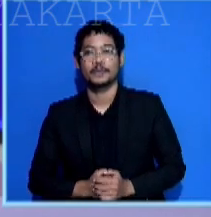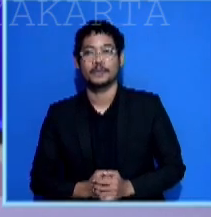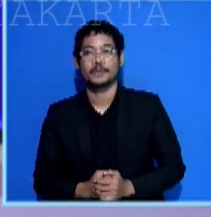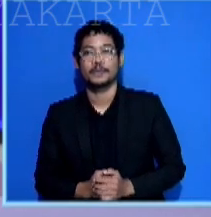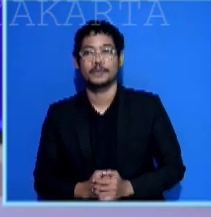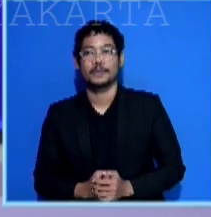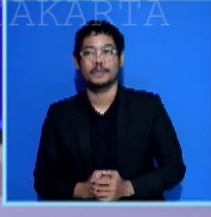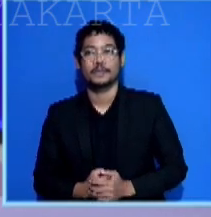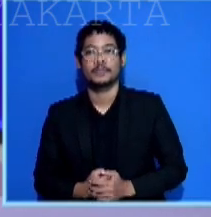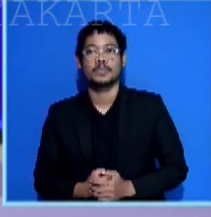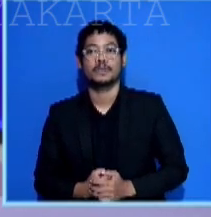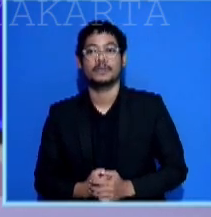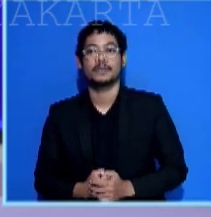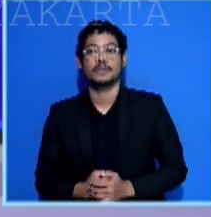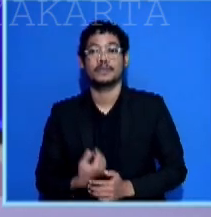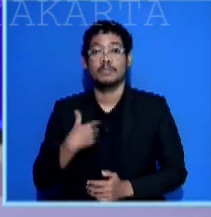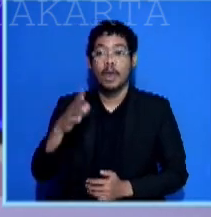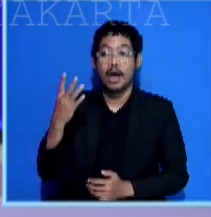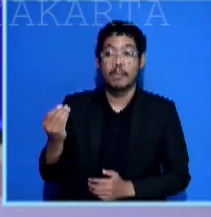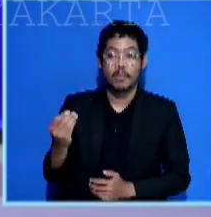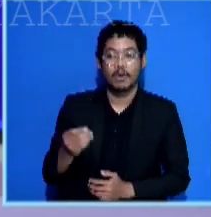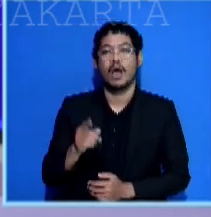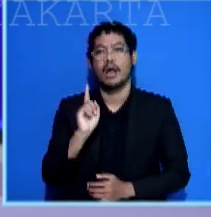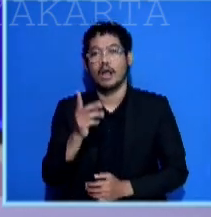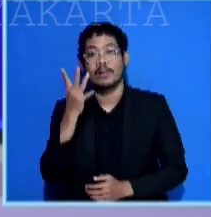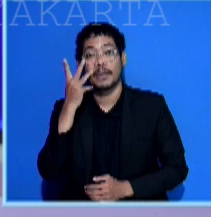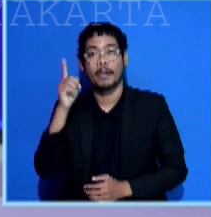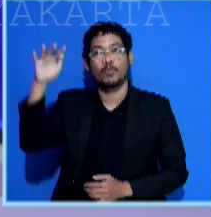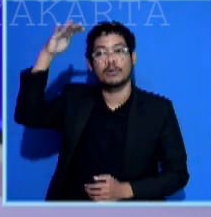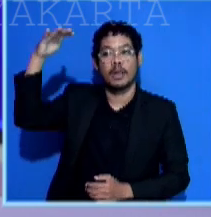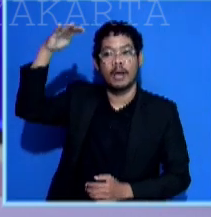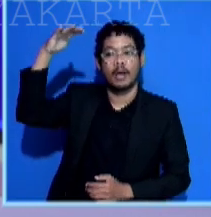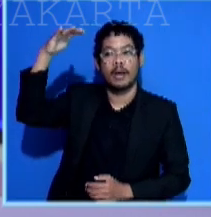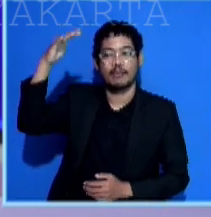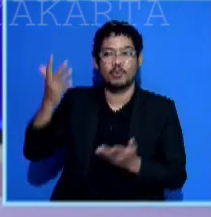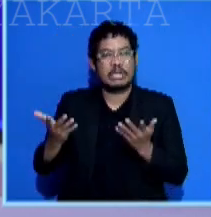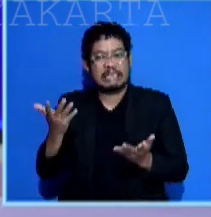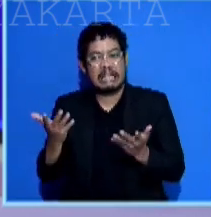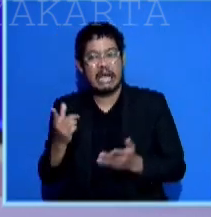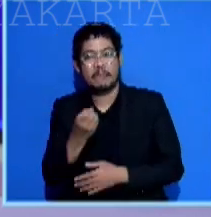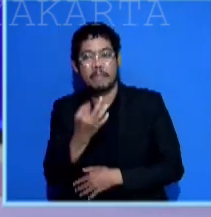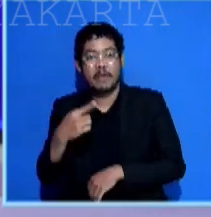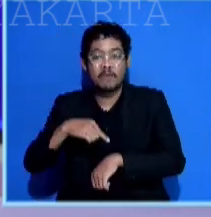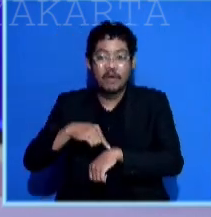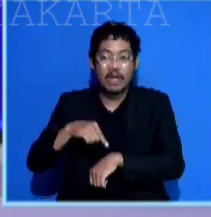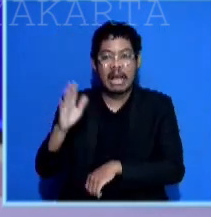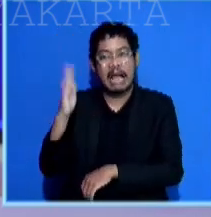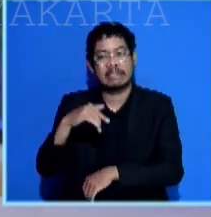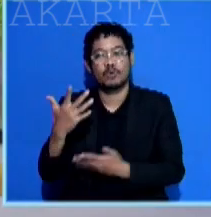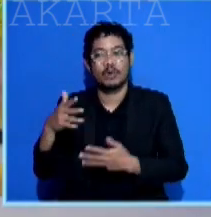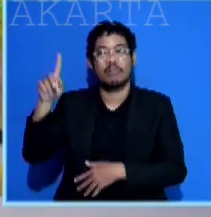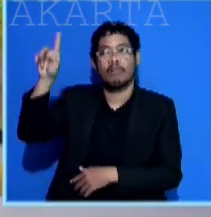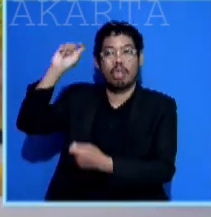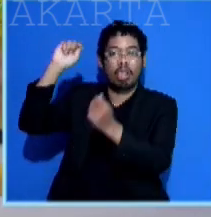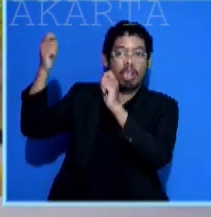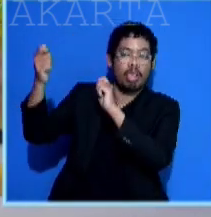sementara itu saudara pemudik diminta untuk mewaspadai perubahan cuaca dalam beberapa waktu terakhir ini pemudik yang akan melintas di